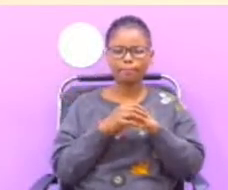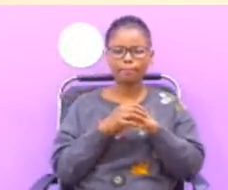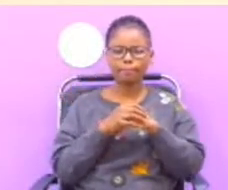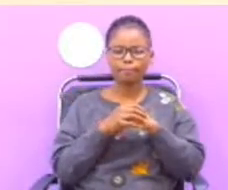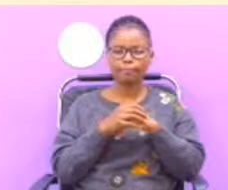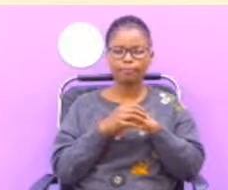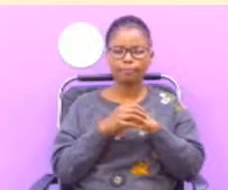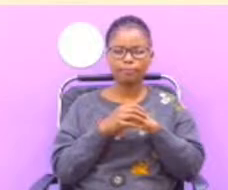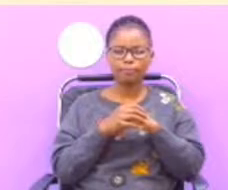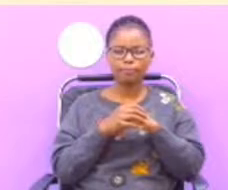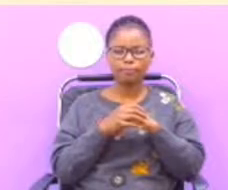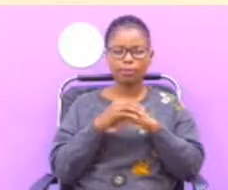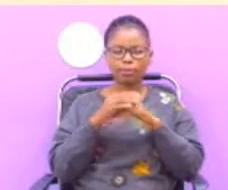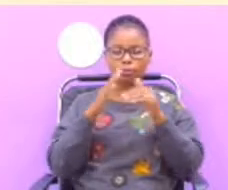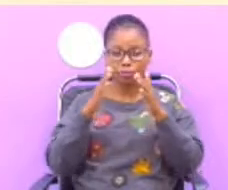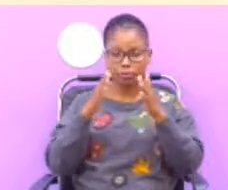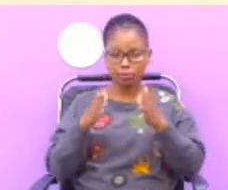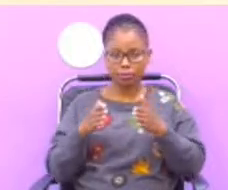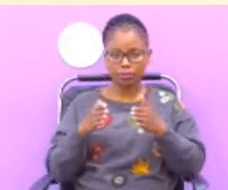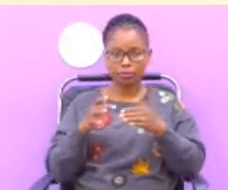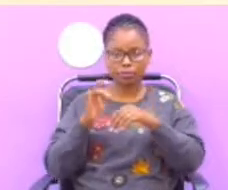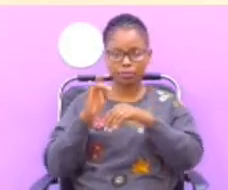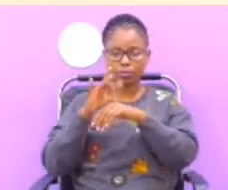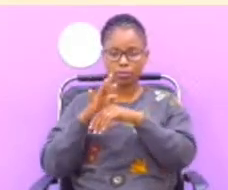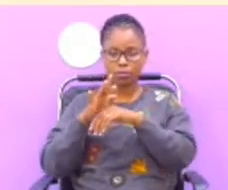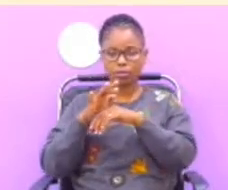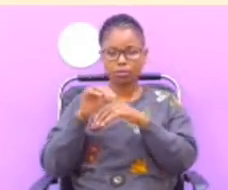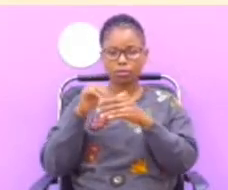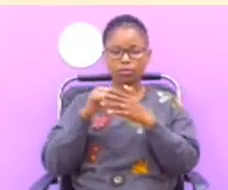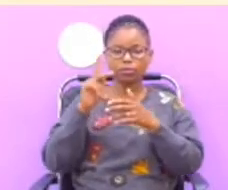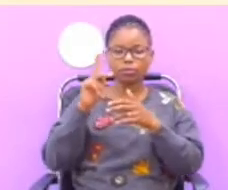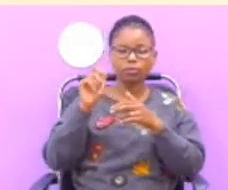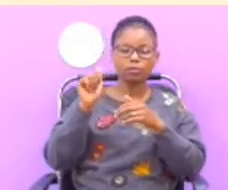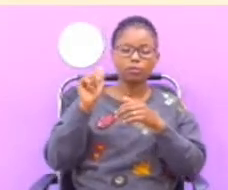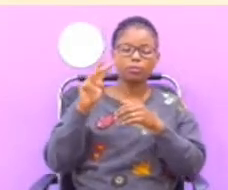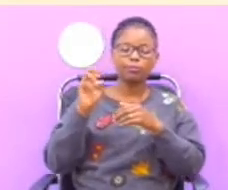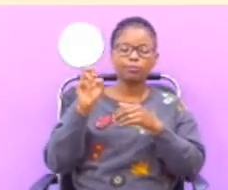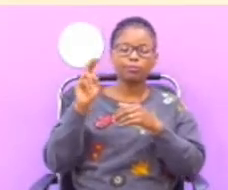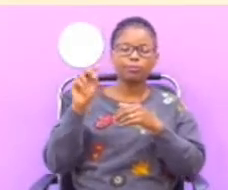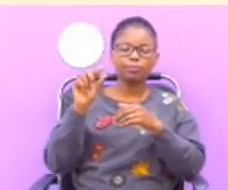Kole weho ato meto itura lea kawa gore tena lebala dilecho.